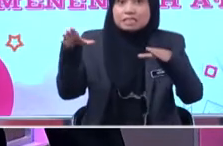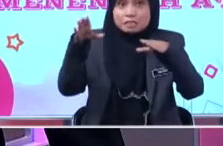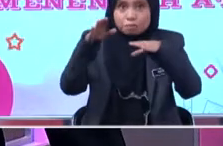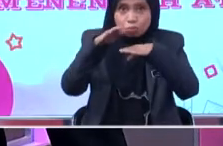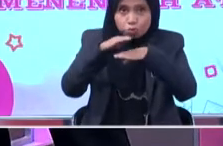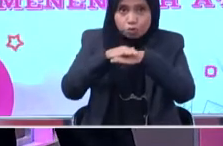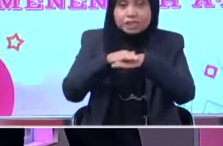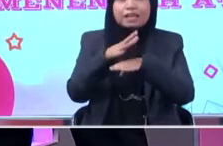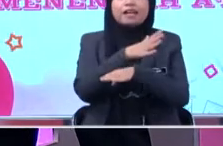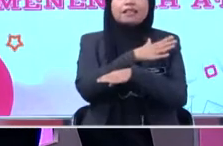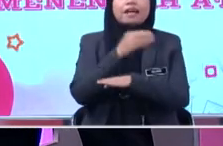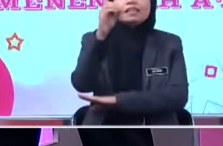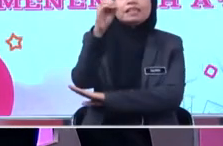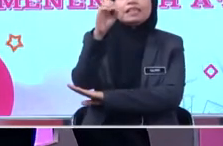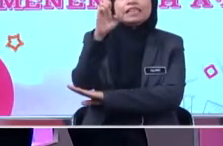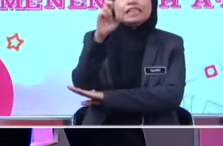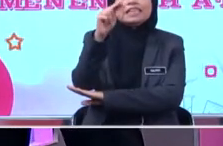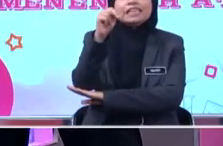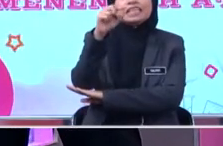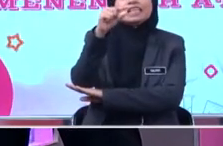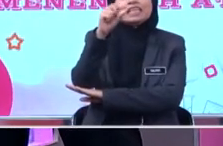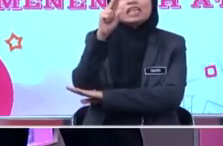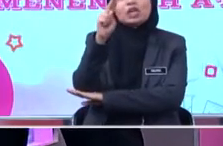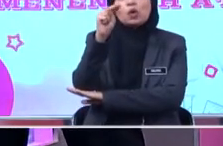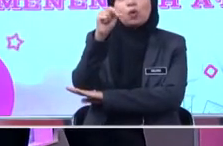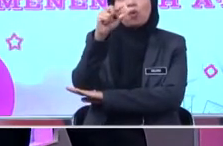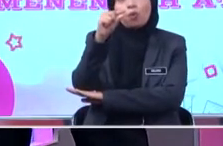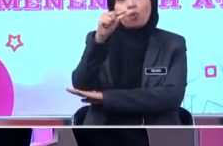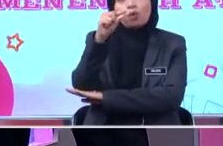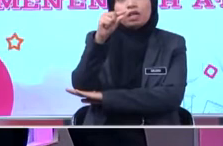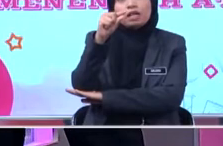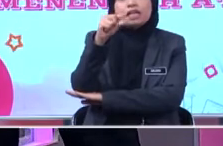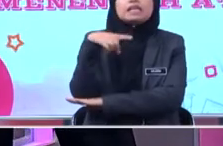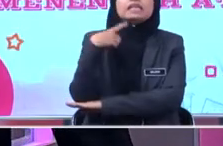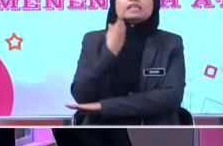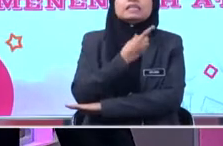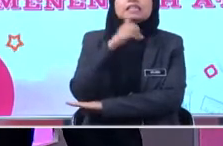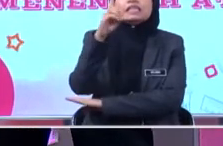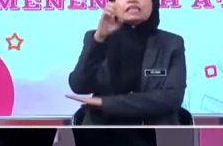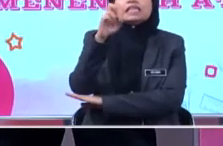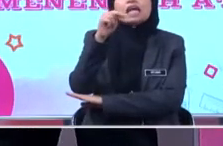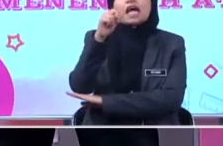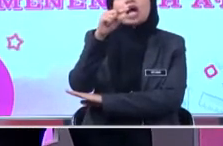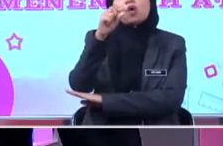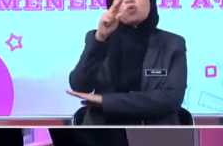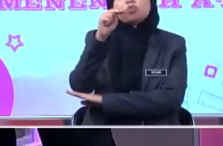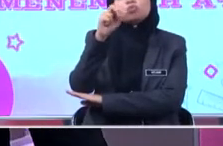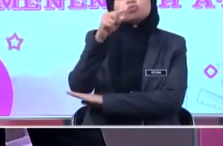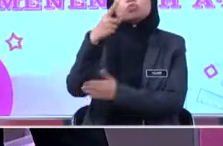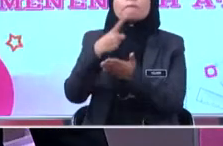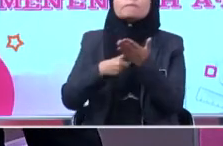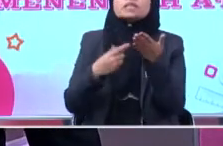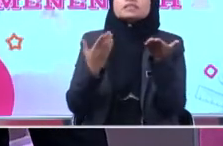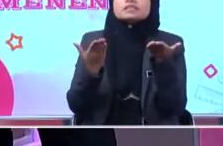dengung itu tekniknya tersembunyikan huruf nun tuh dan kita Tina dengung dengung cemane dengungnya